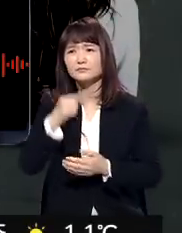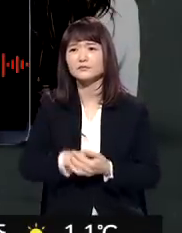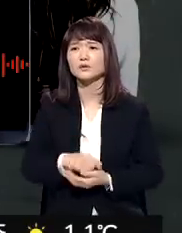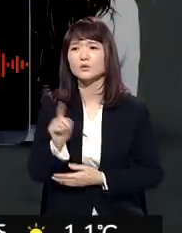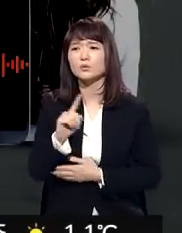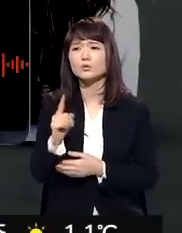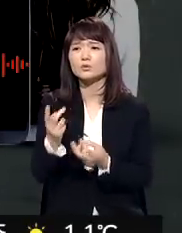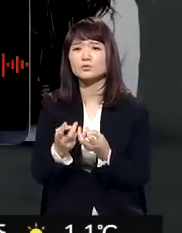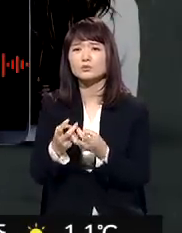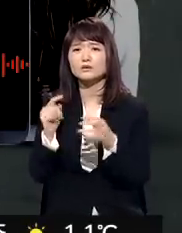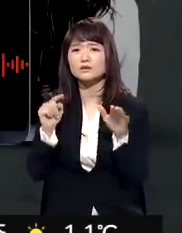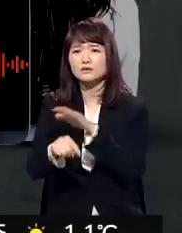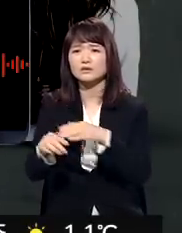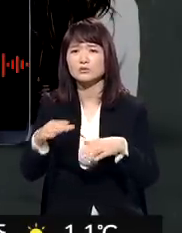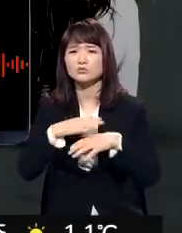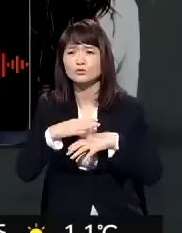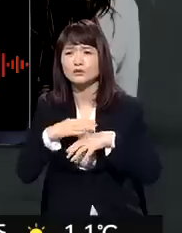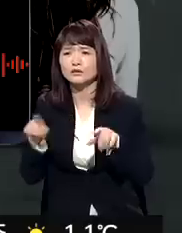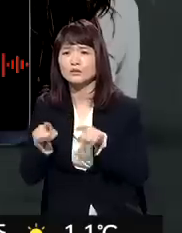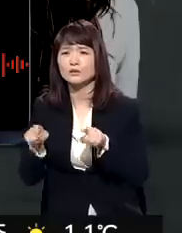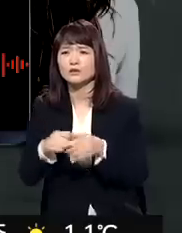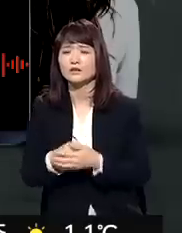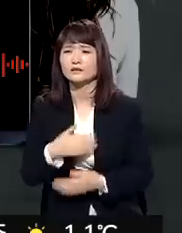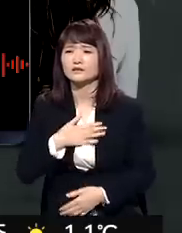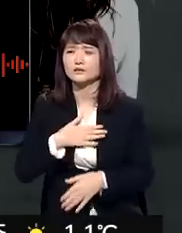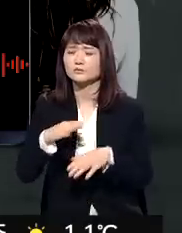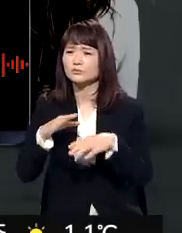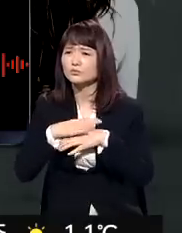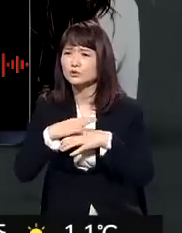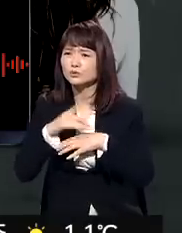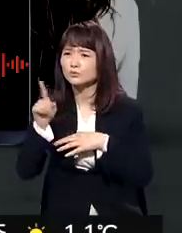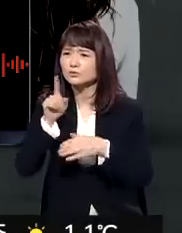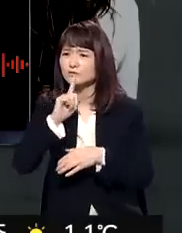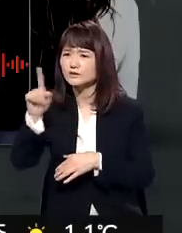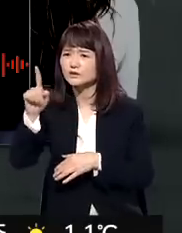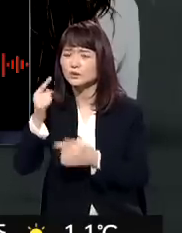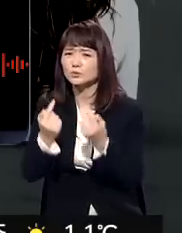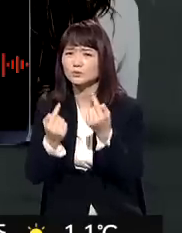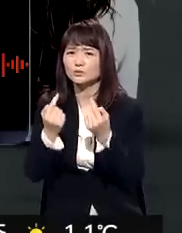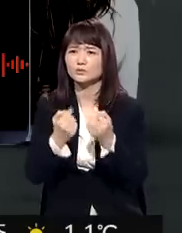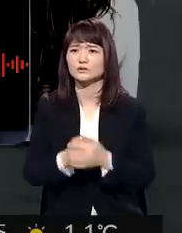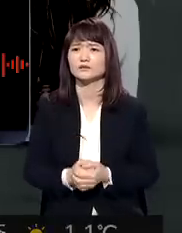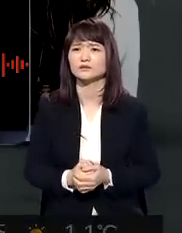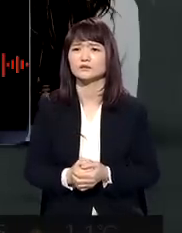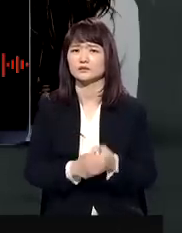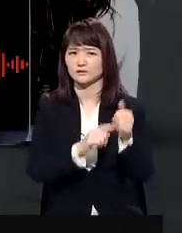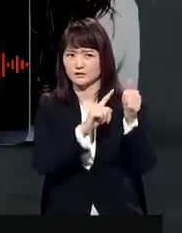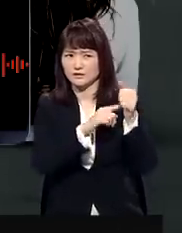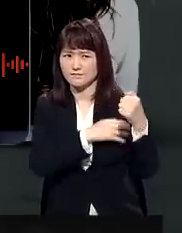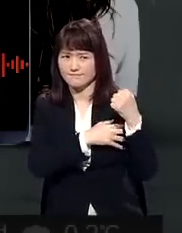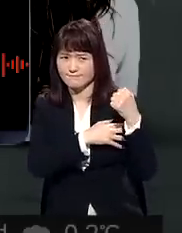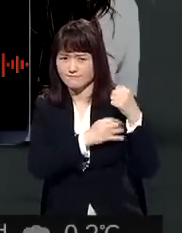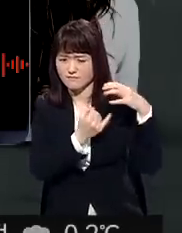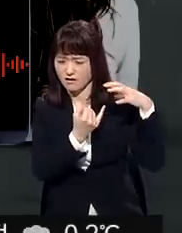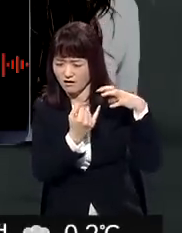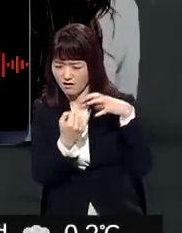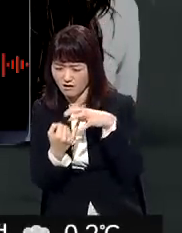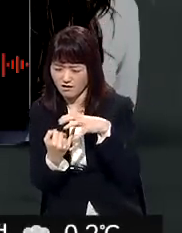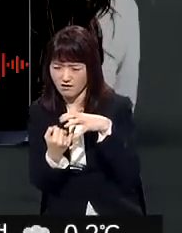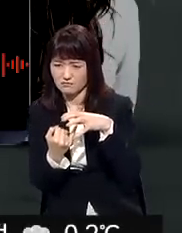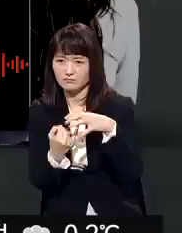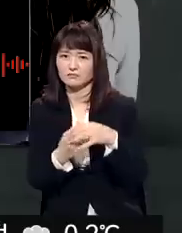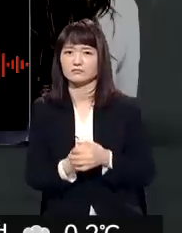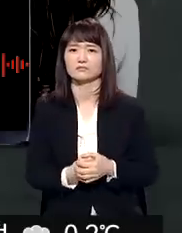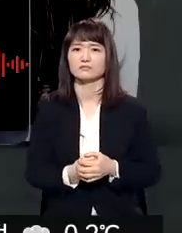어떻게가 무서워 난 못 하겠어 그러니까 무섭다는 얘기는 신고보다는 그 피고인의 위력계는 그런 거라고 생각이 드는 거고요